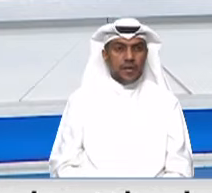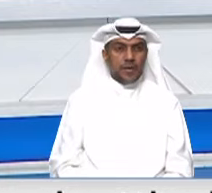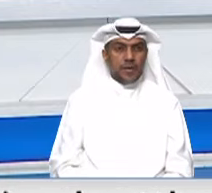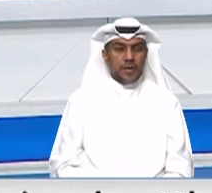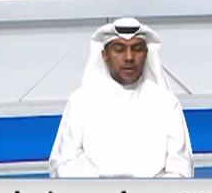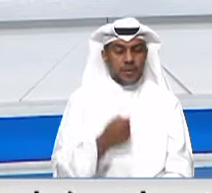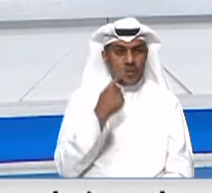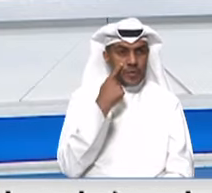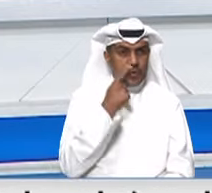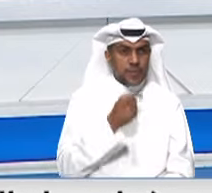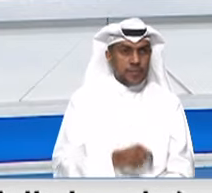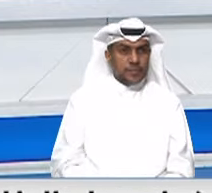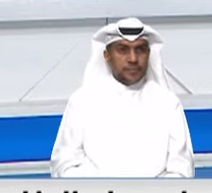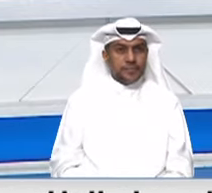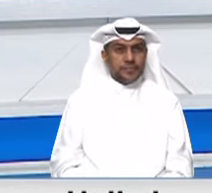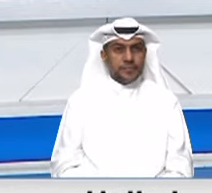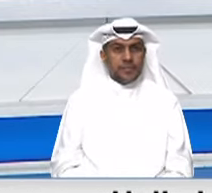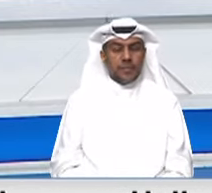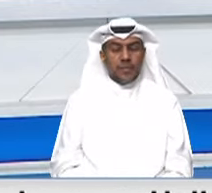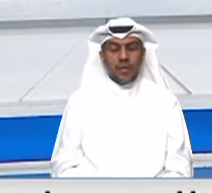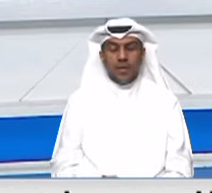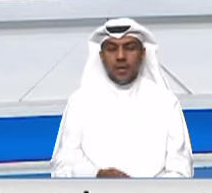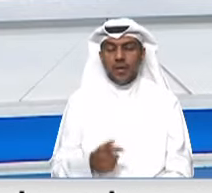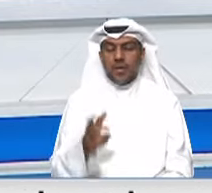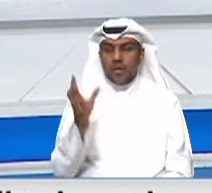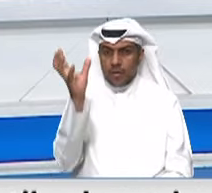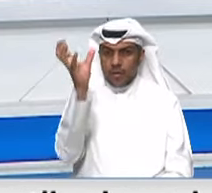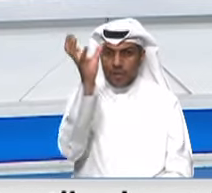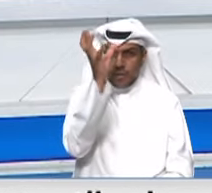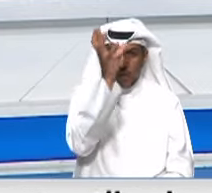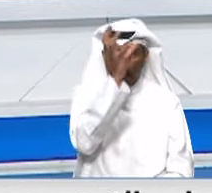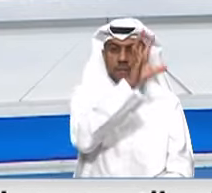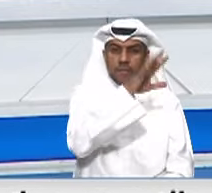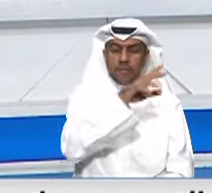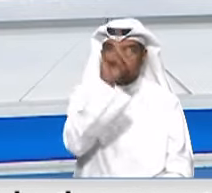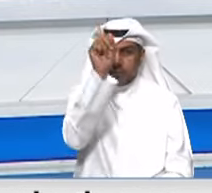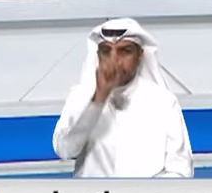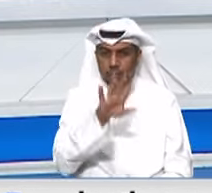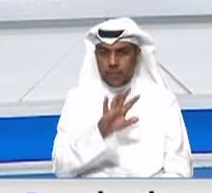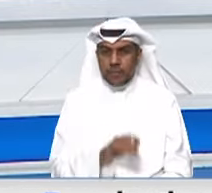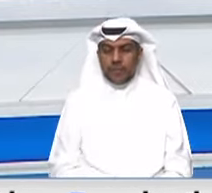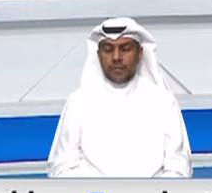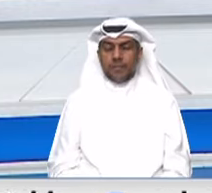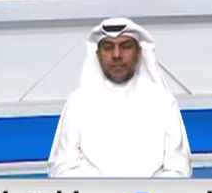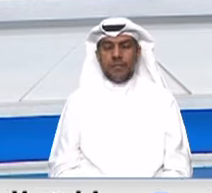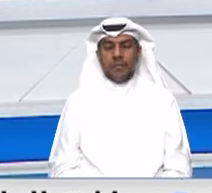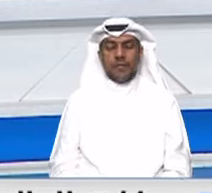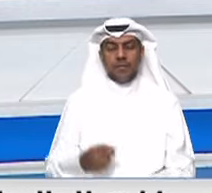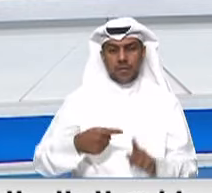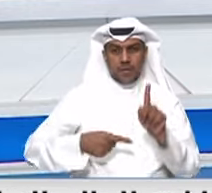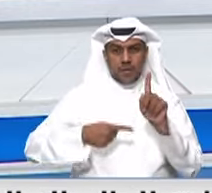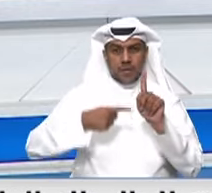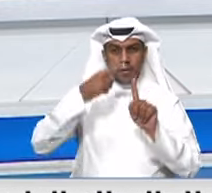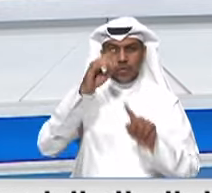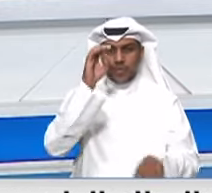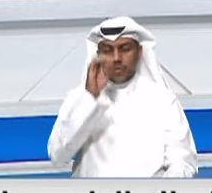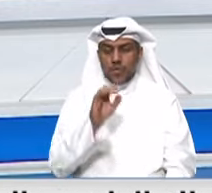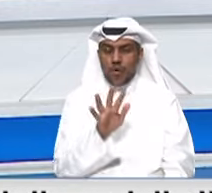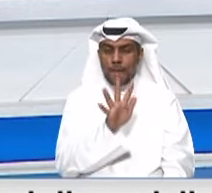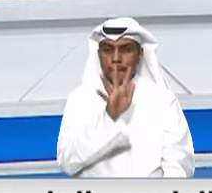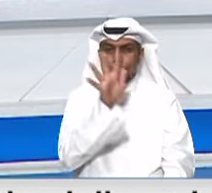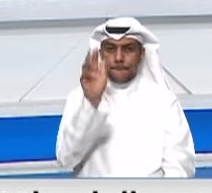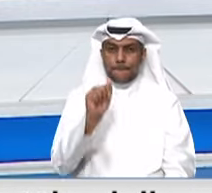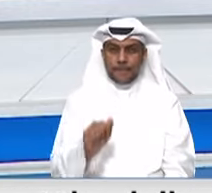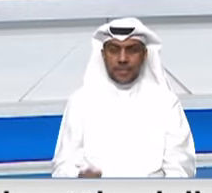تكون البيئة خصبة لتكون السحب الرعدية بارتفاع درجات الحرارة. أيضا الرياح الجنوبية الشرقية